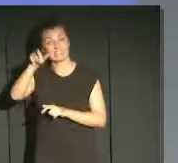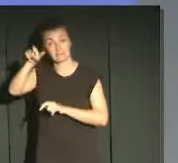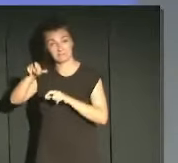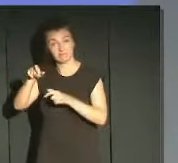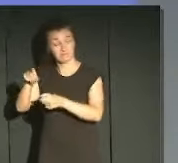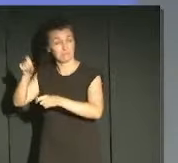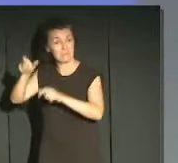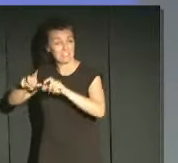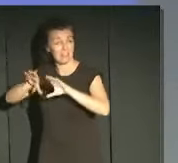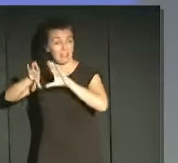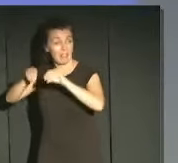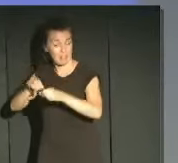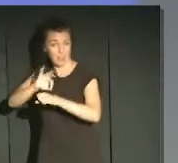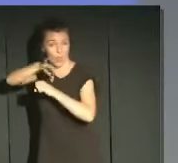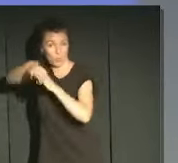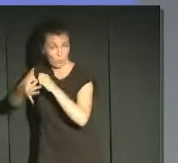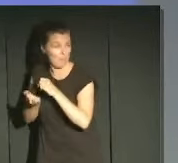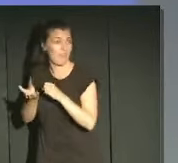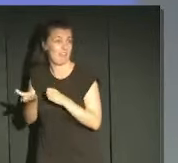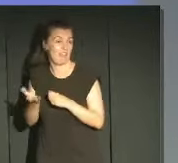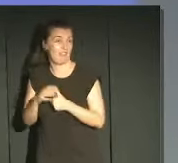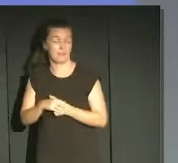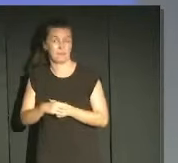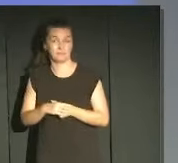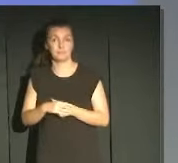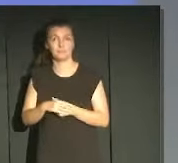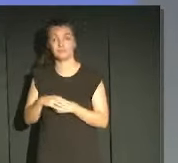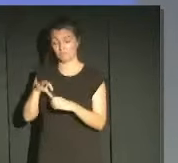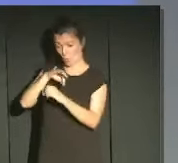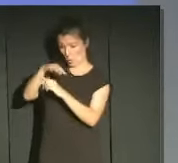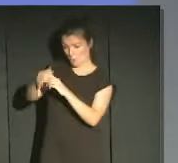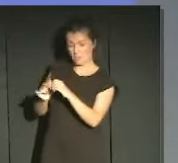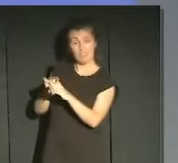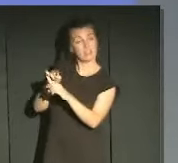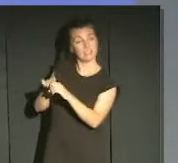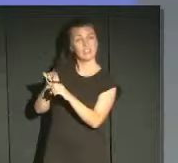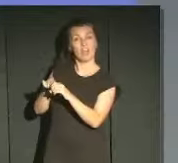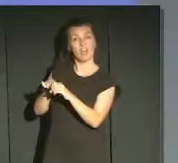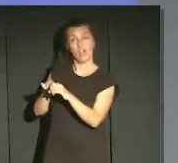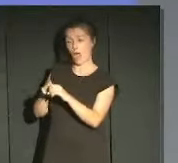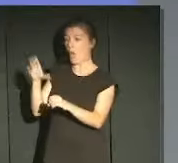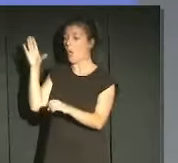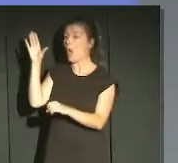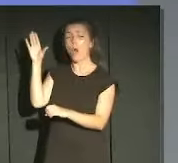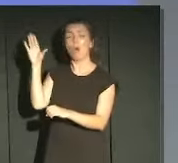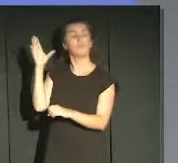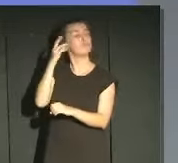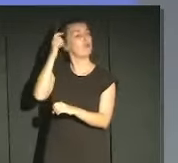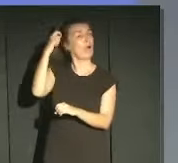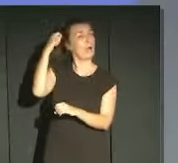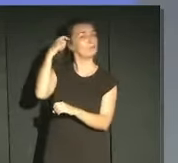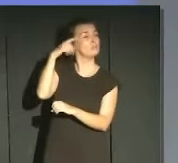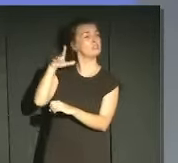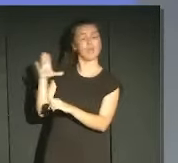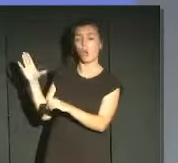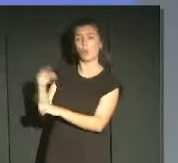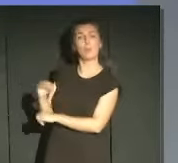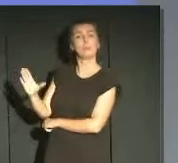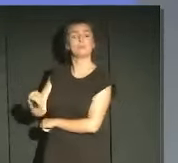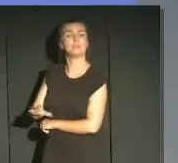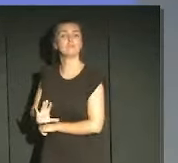non nous nous nous ne devons pas faire des Outremers les territoires oubliés de notre République ça